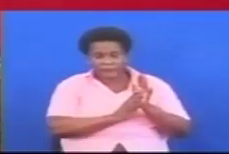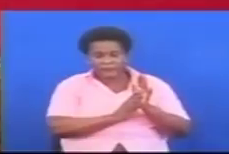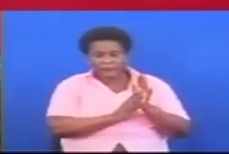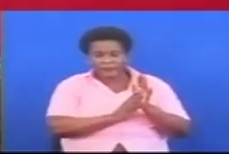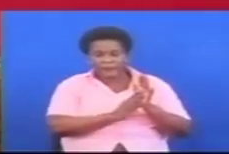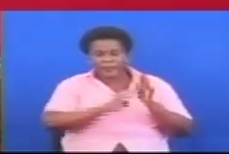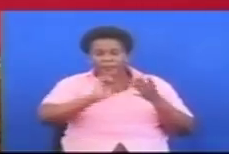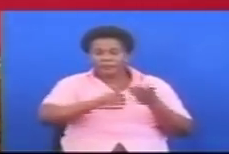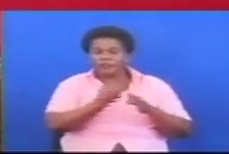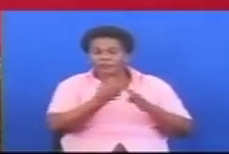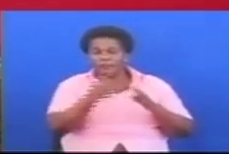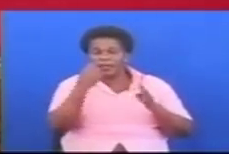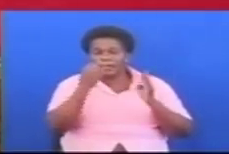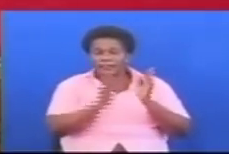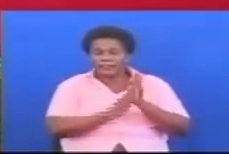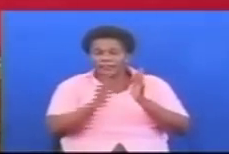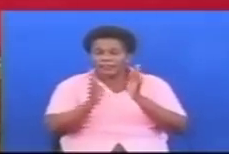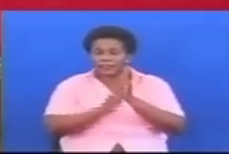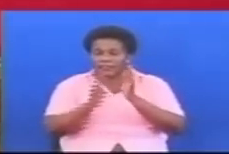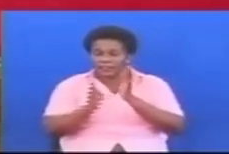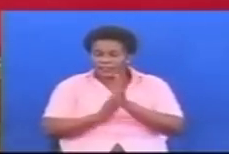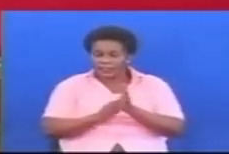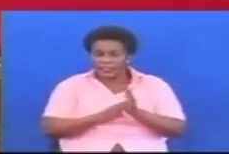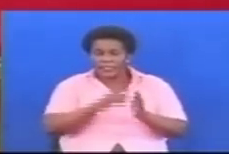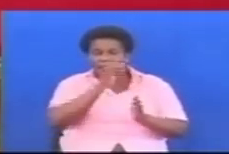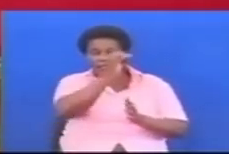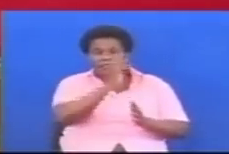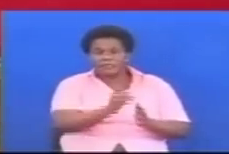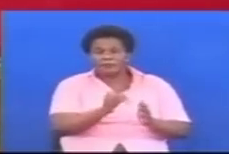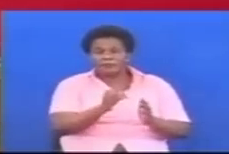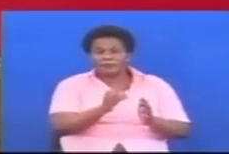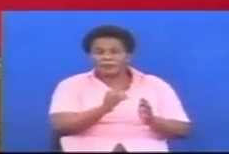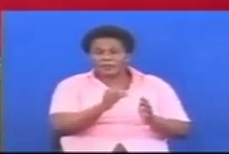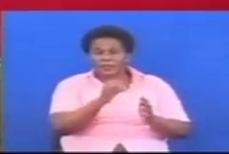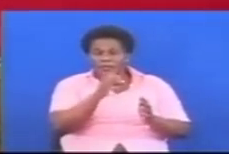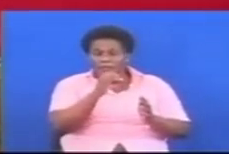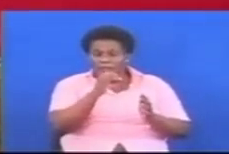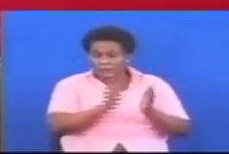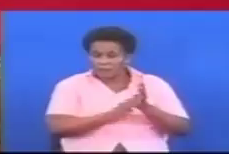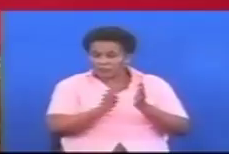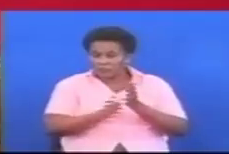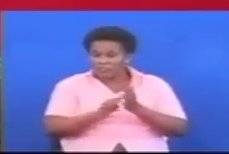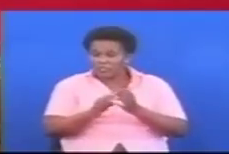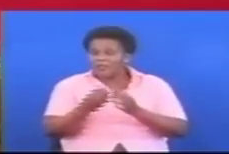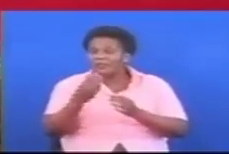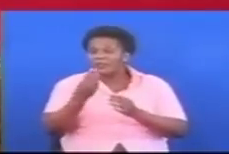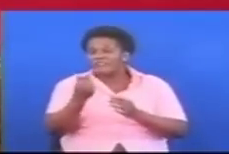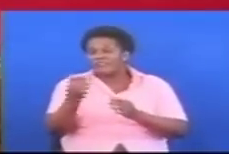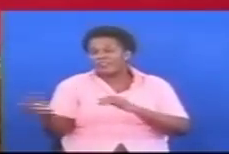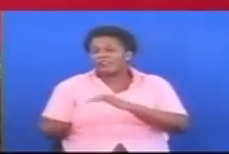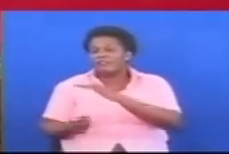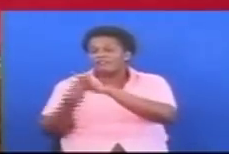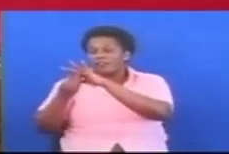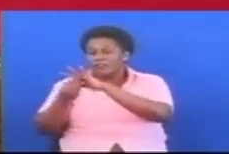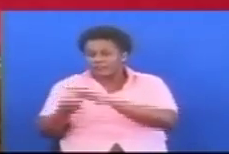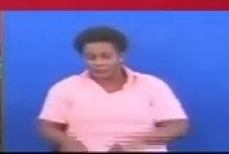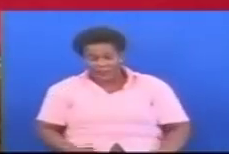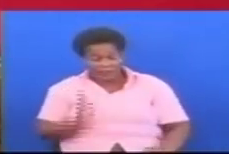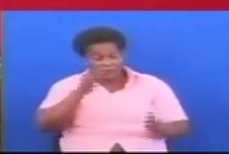milioni 999 sawa na 24% ni fedha za nje. Mheshimiwa Mwenyekiti, hadi kufikia